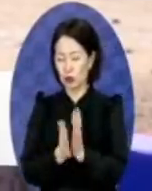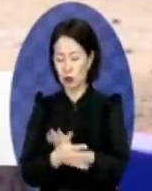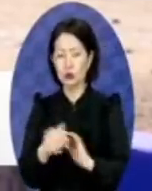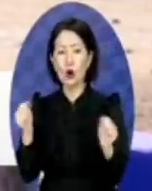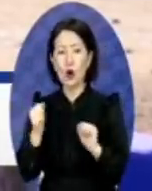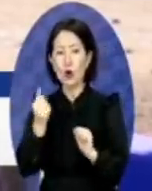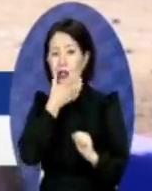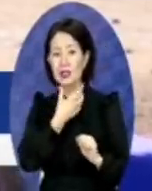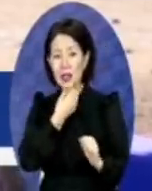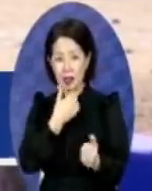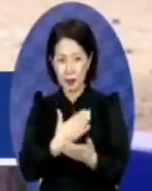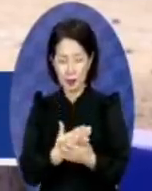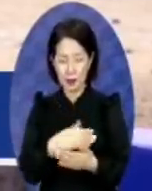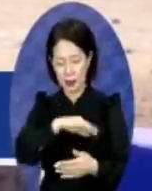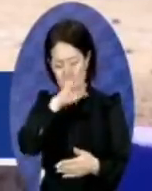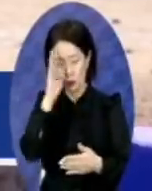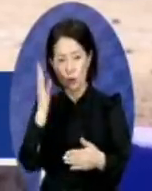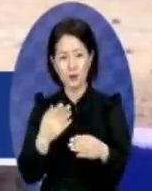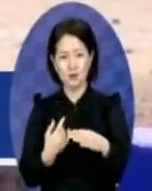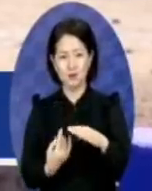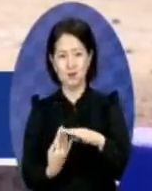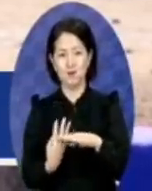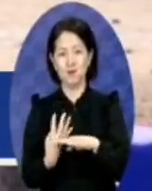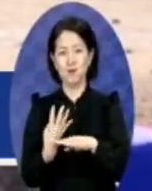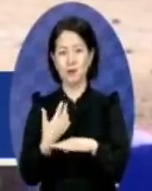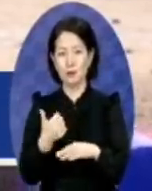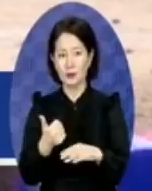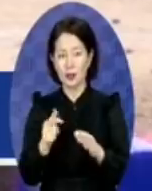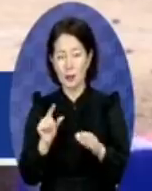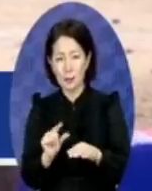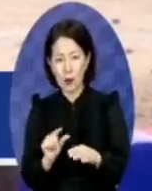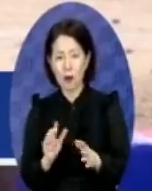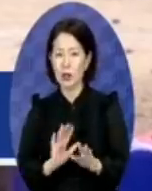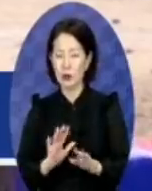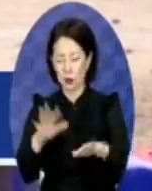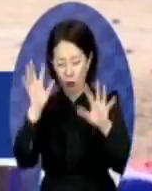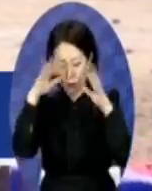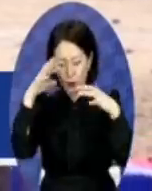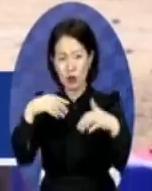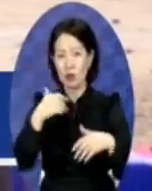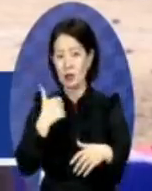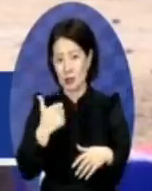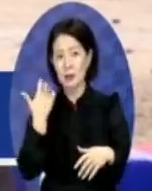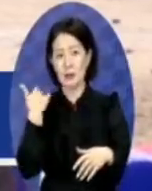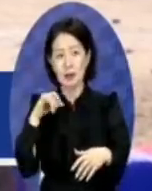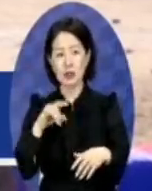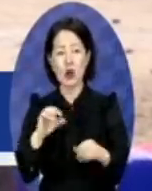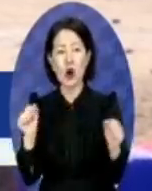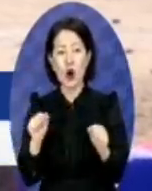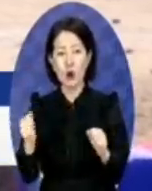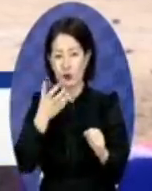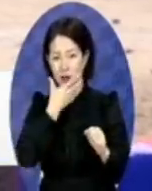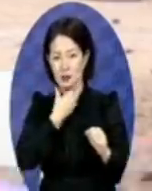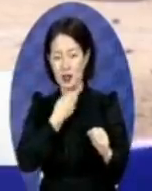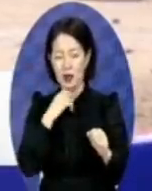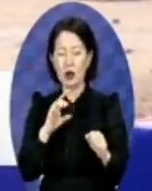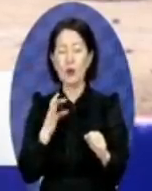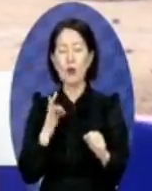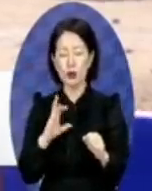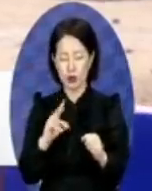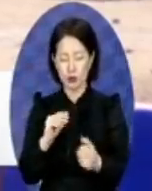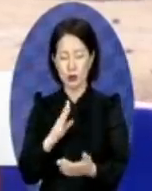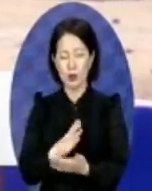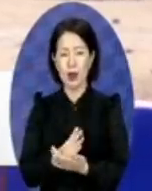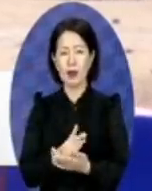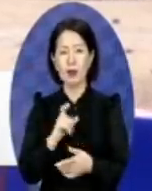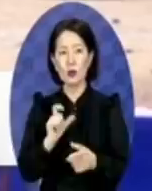доо. 108 маш сайн ургасан. Обогийн зурд бороосыг орсон. Тэгээд өвлний юм сайхан тогтой өвл болсон. За янз